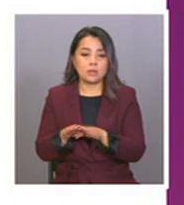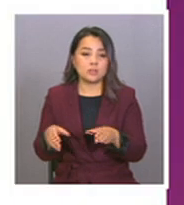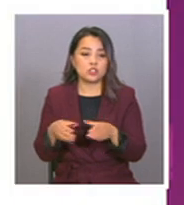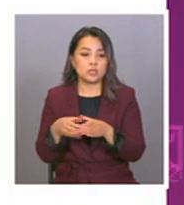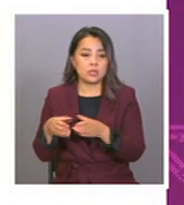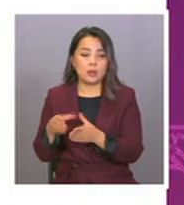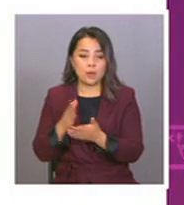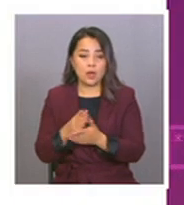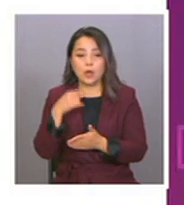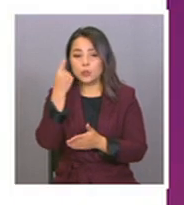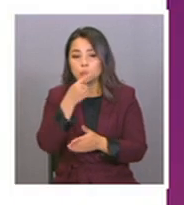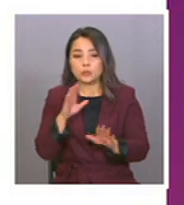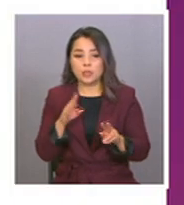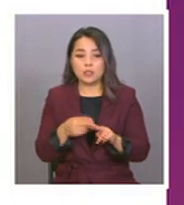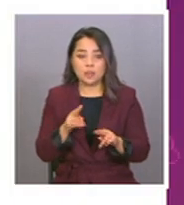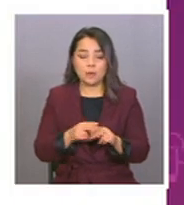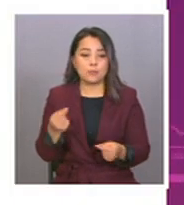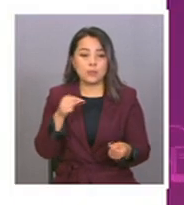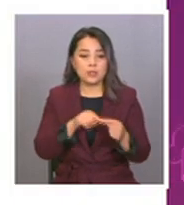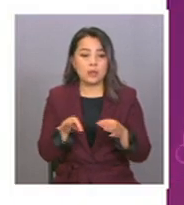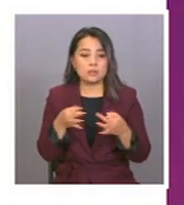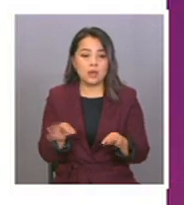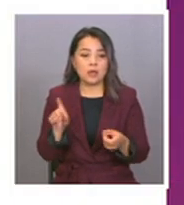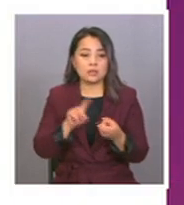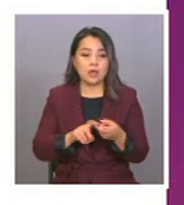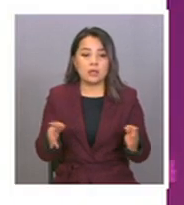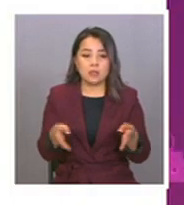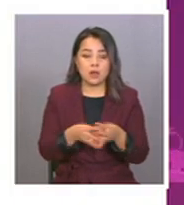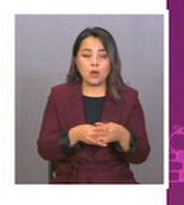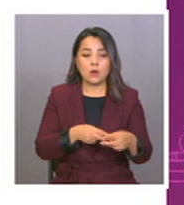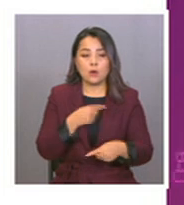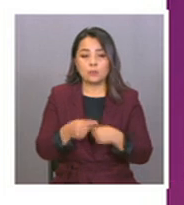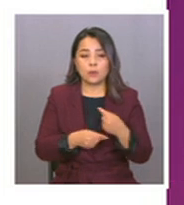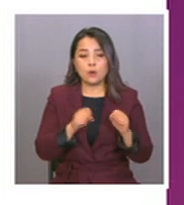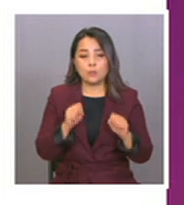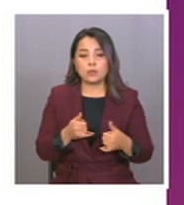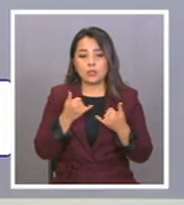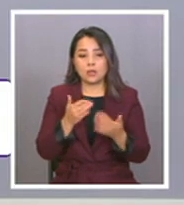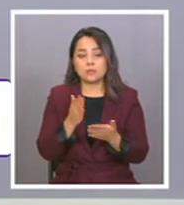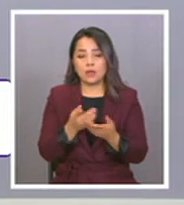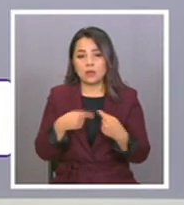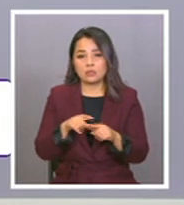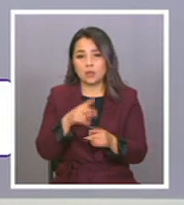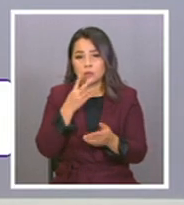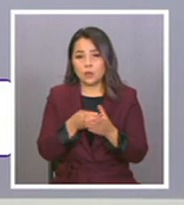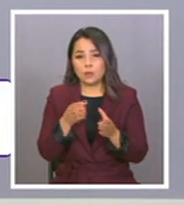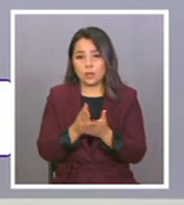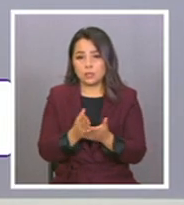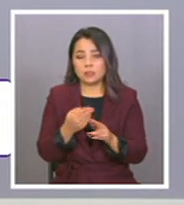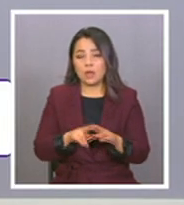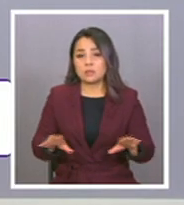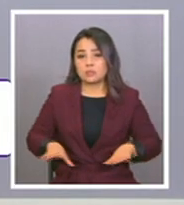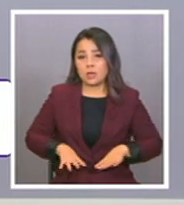Ал түр дегеніміз, бір-бірімен еркін шағылысып, ұрпақ бере алатын ағзалар тобы. Мысалы, жылқының